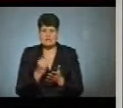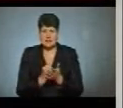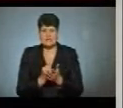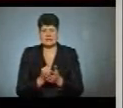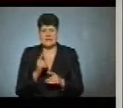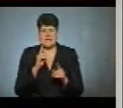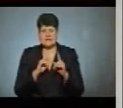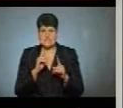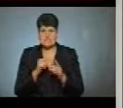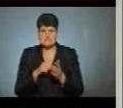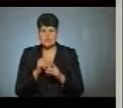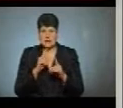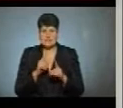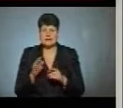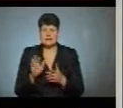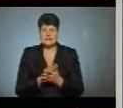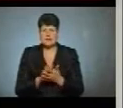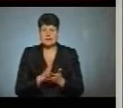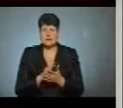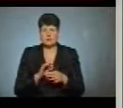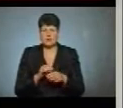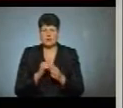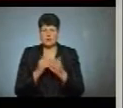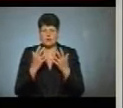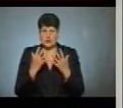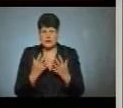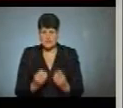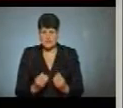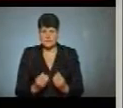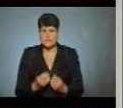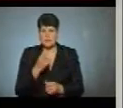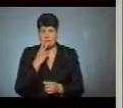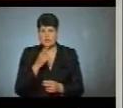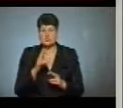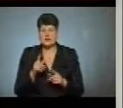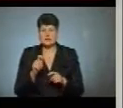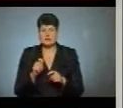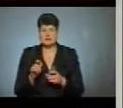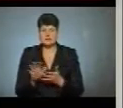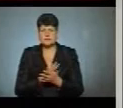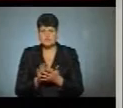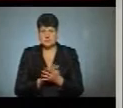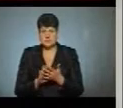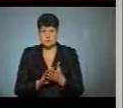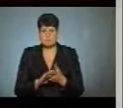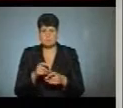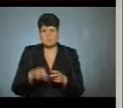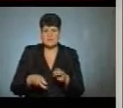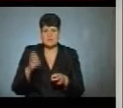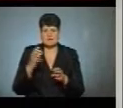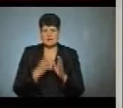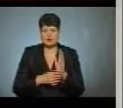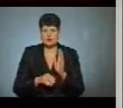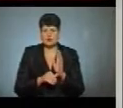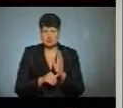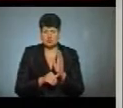міськради. Дезінфекцію мають проводити щодня. Наша знімальна група бачила, як дезінфікували під'їзди в 96-му будинку